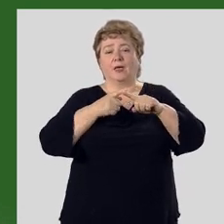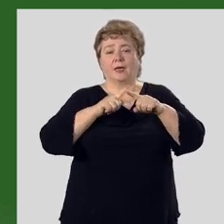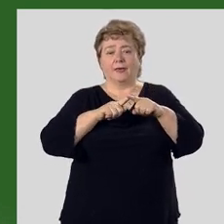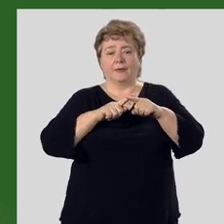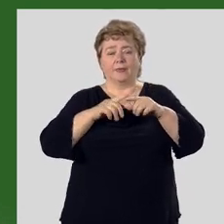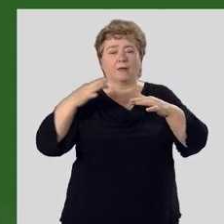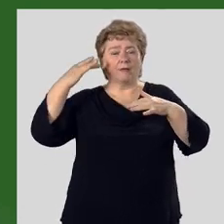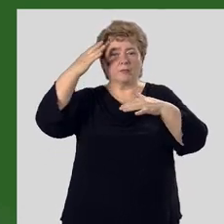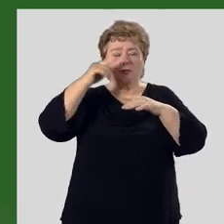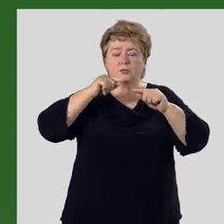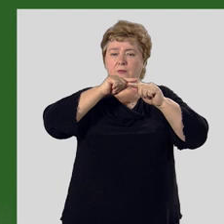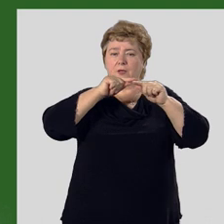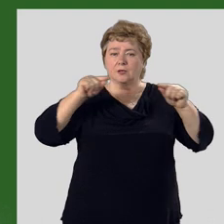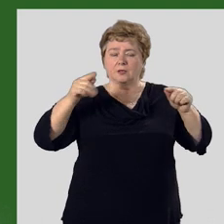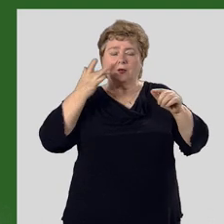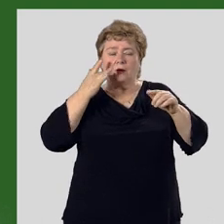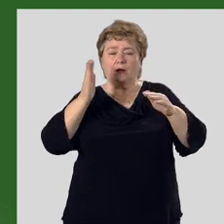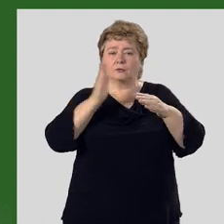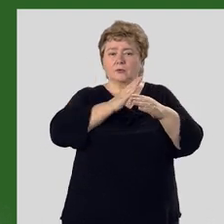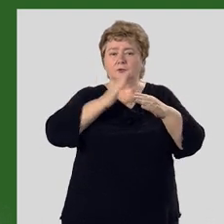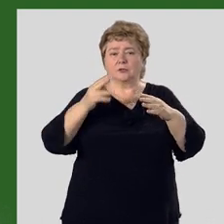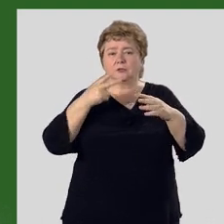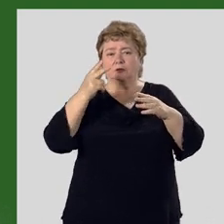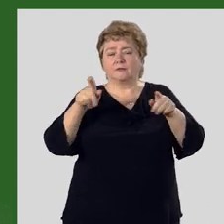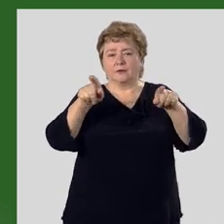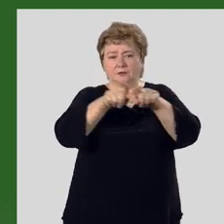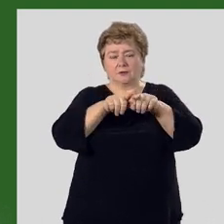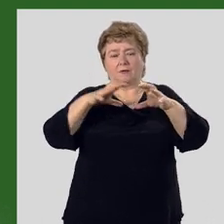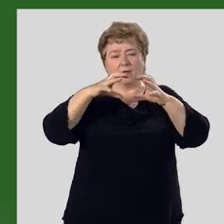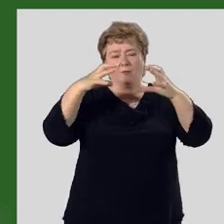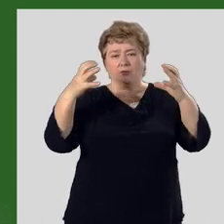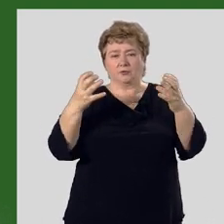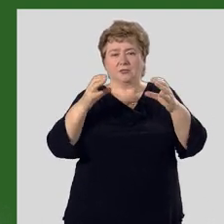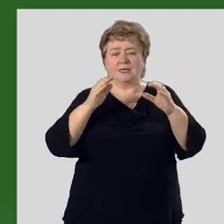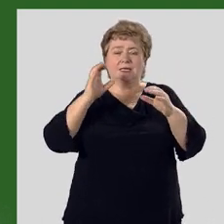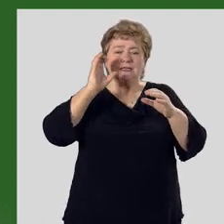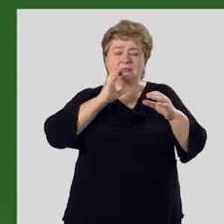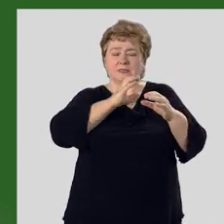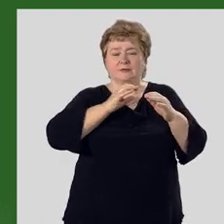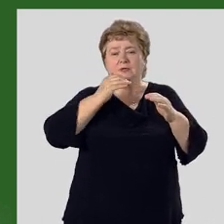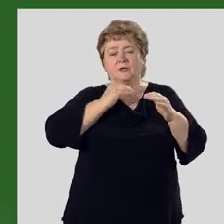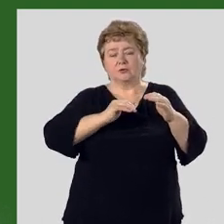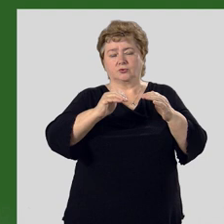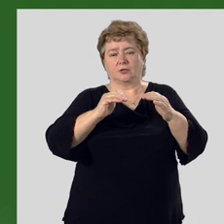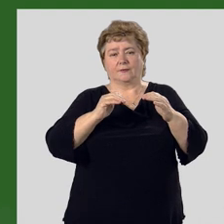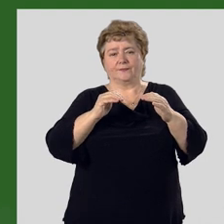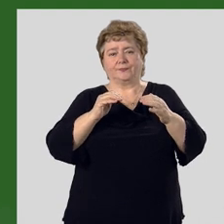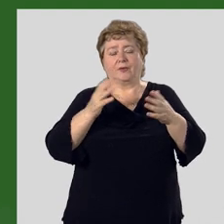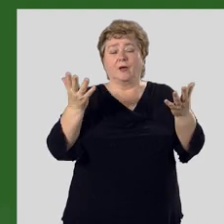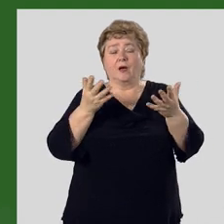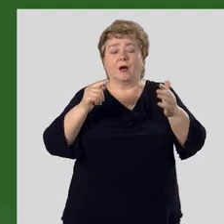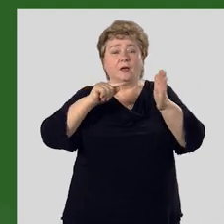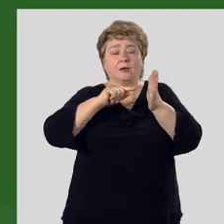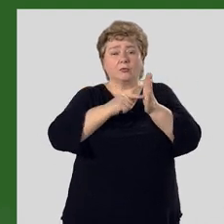Это воображаемая линия, которая делит на два равных полушария – северное и южное.